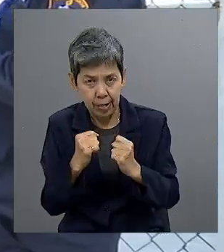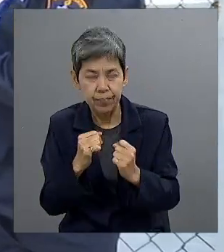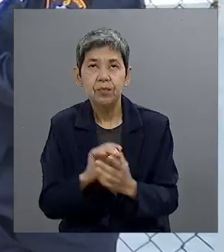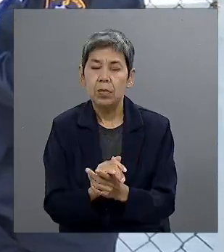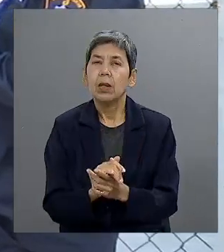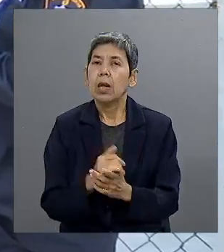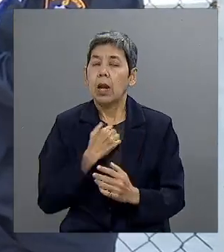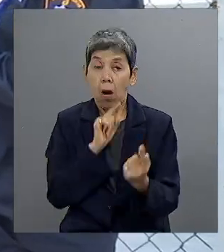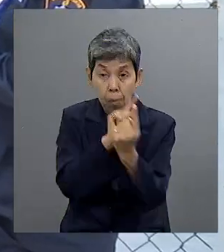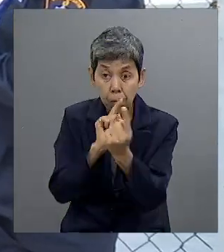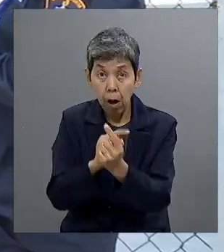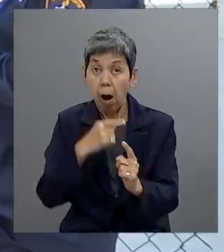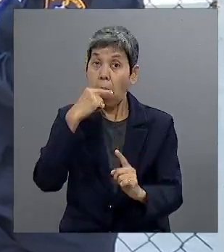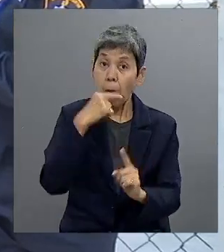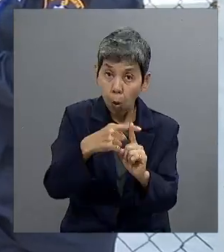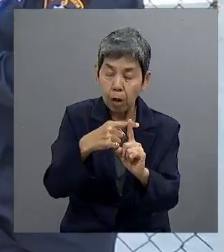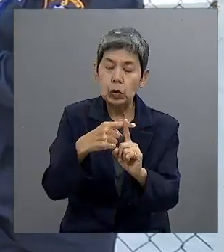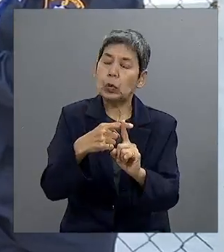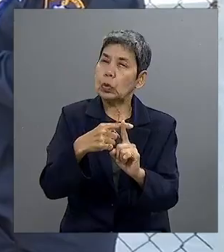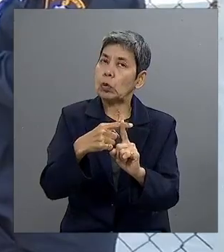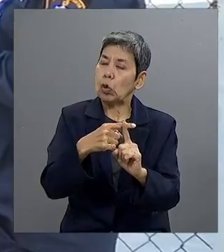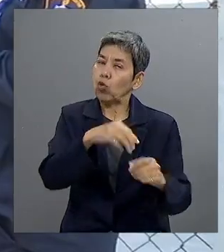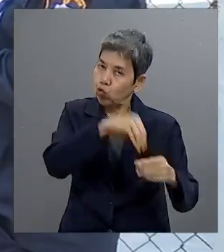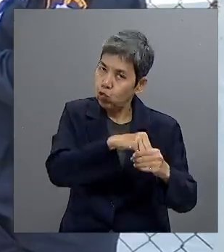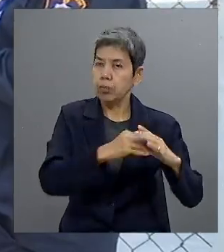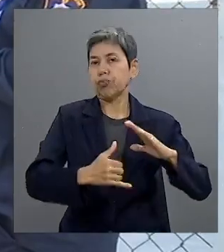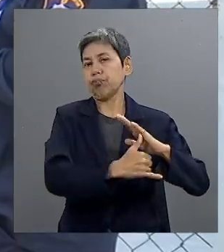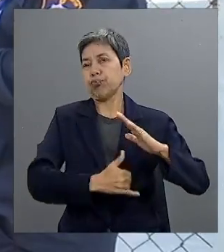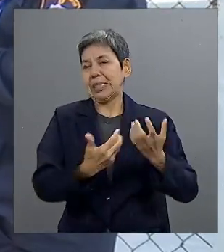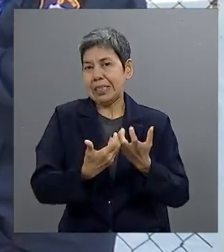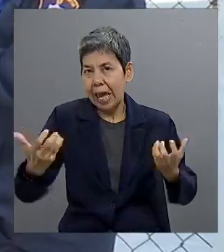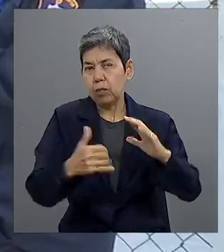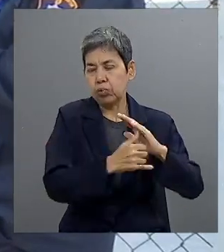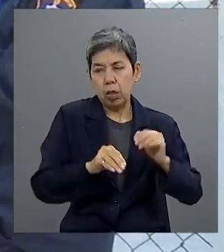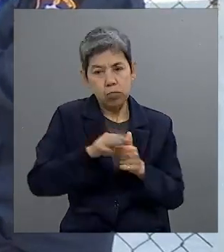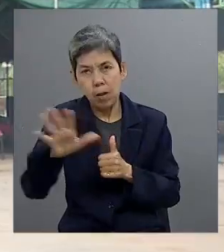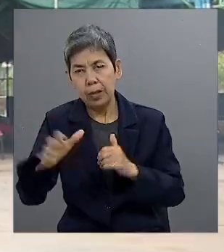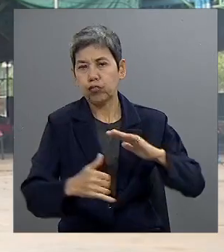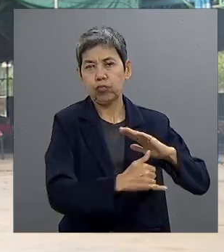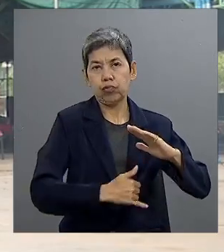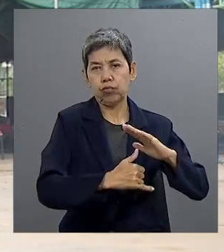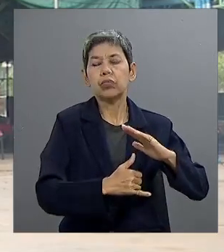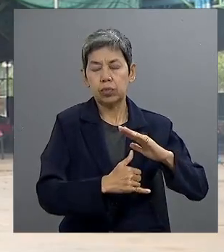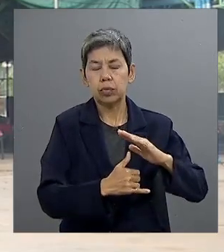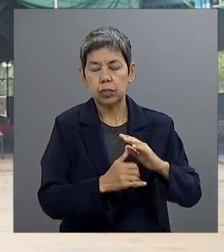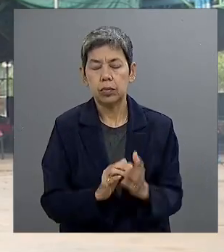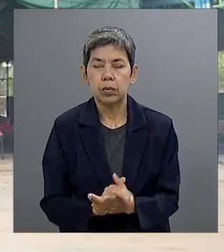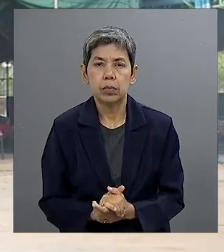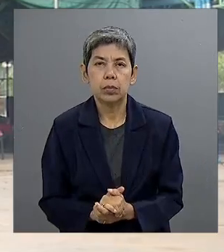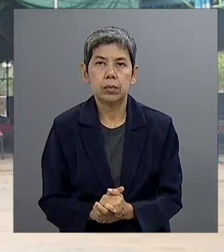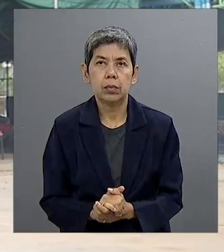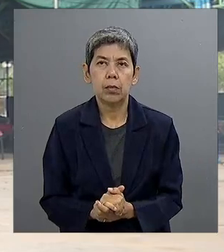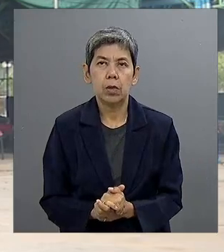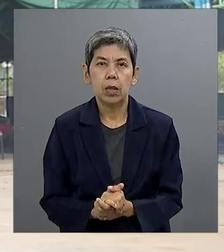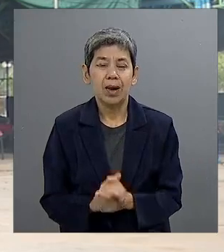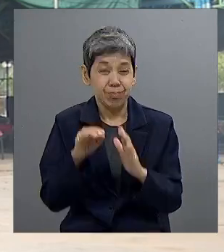หาถ้าเป็นบวกแล้วเนี่ยมันจำเป็นต้องมีที่สังเกตการณ์เพื่อจะแยกไม่ให้ไปแค่เชื้อต่อที่อื่นๆเมื่อมีเงินไข